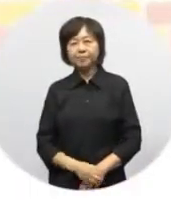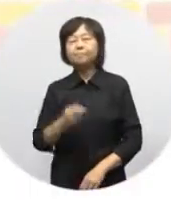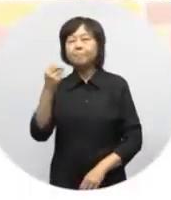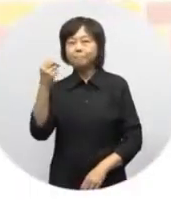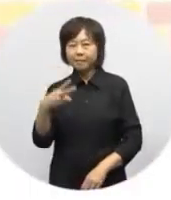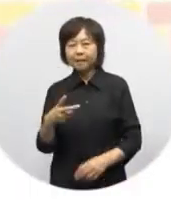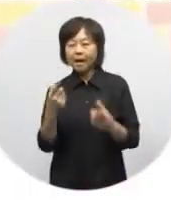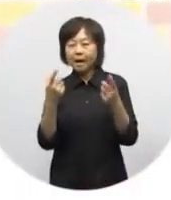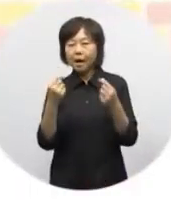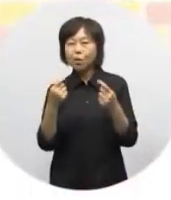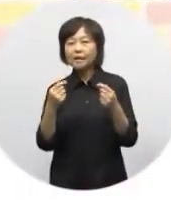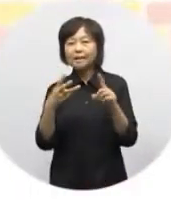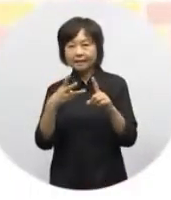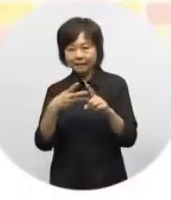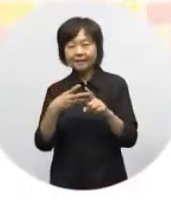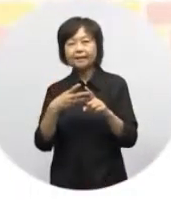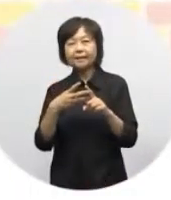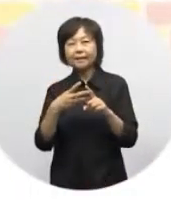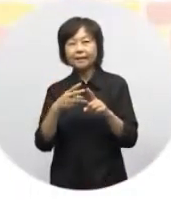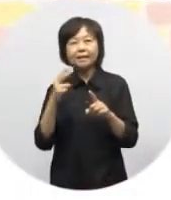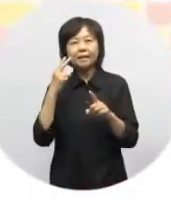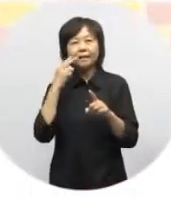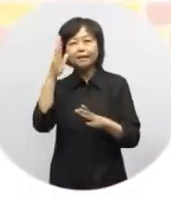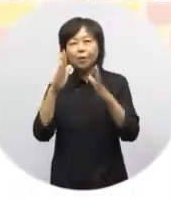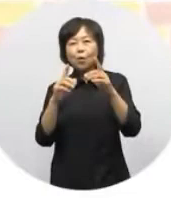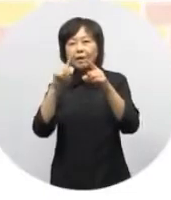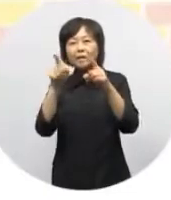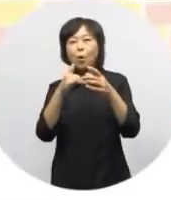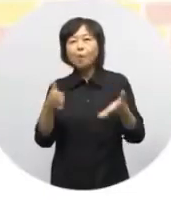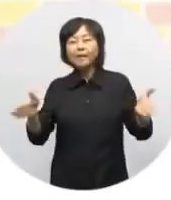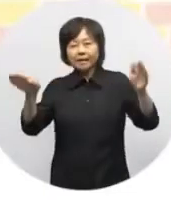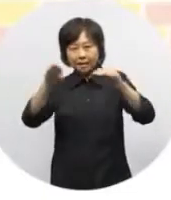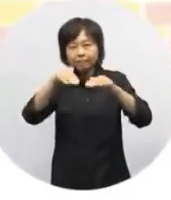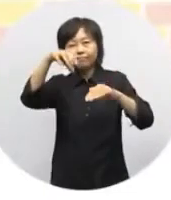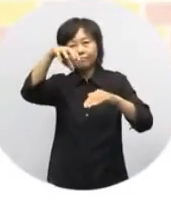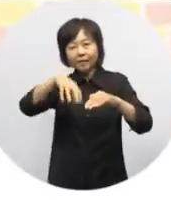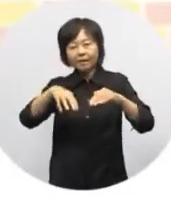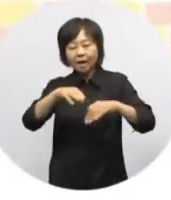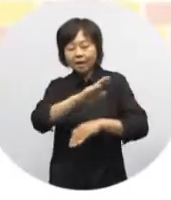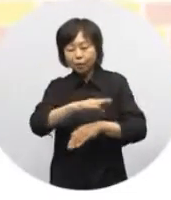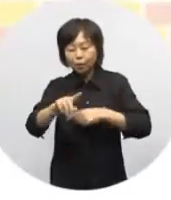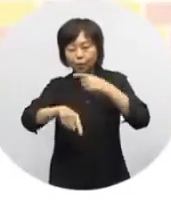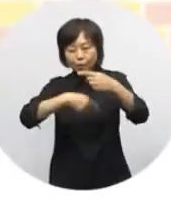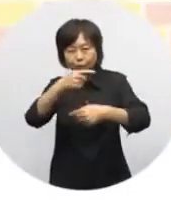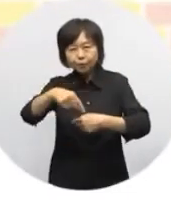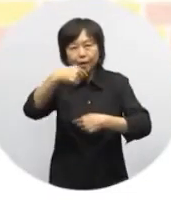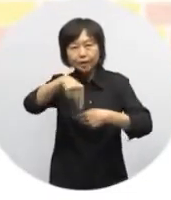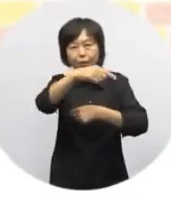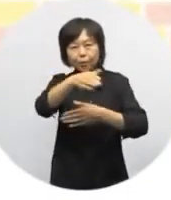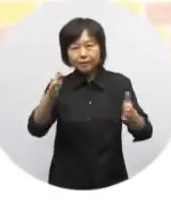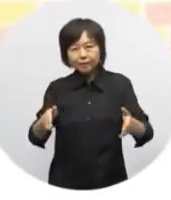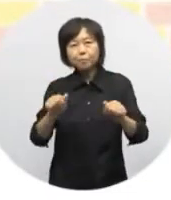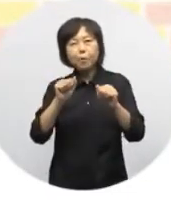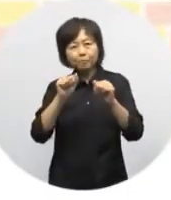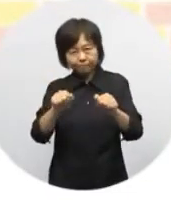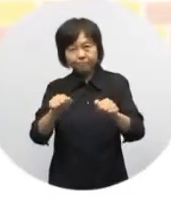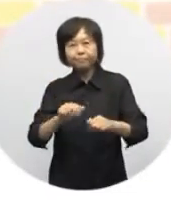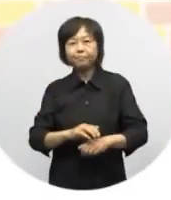またこの日は松林公民館では子ども手話教室も開催されました。